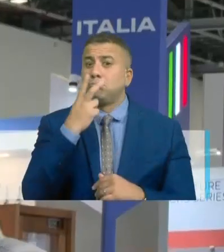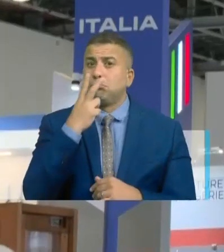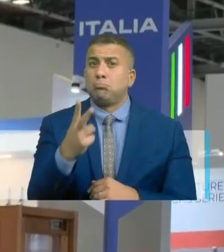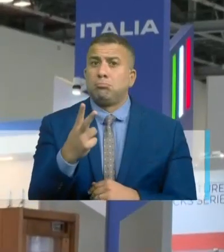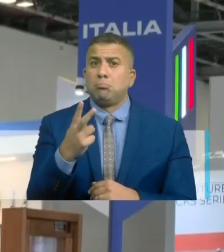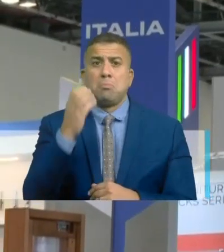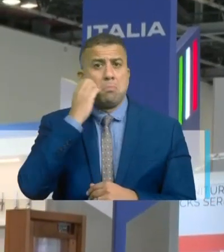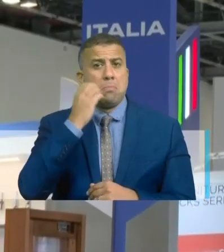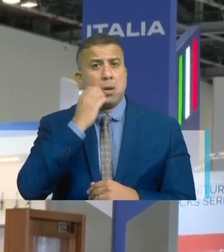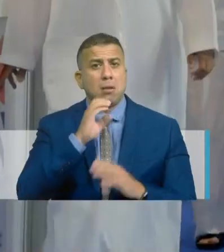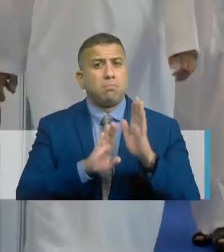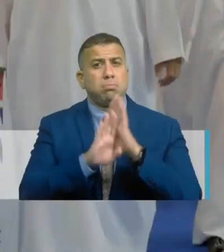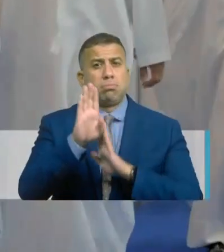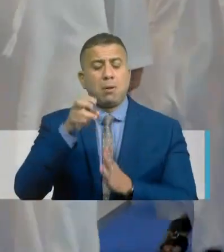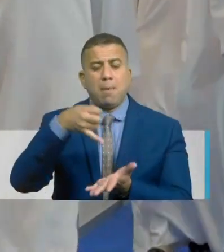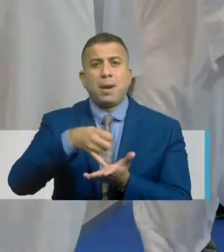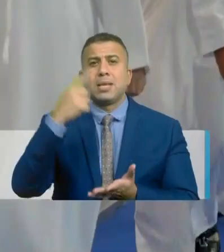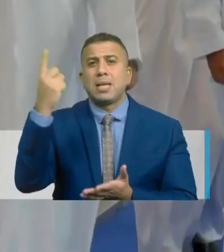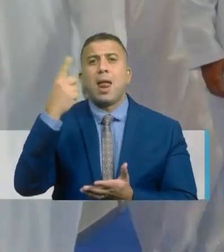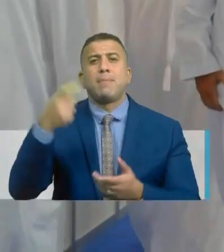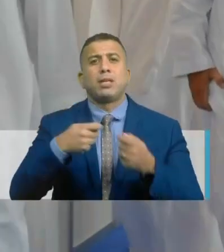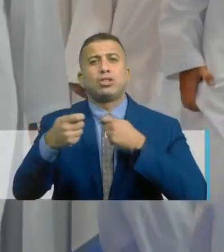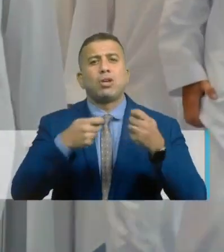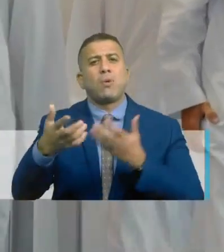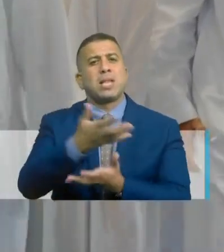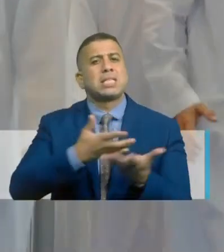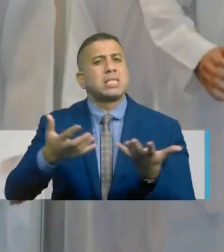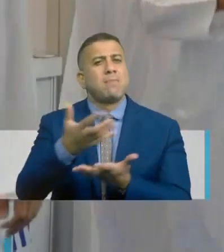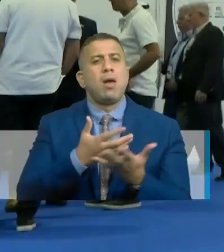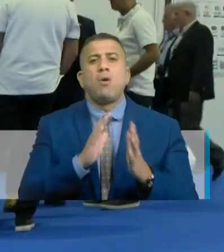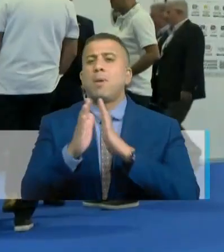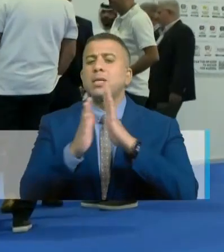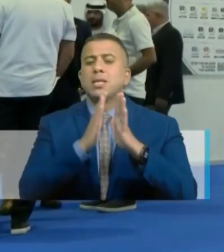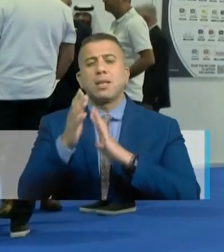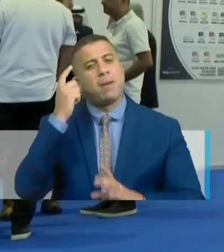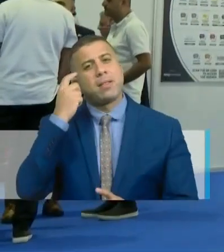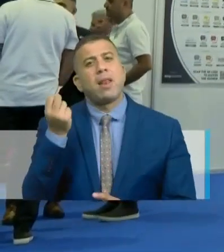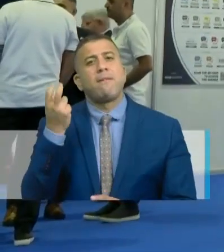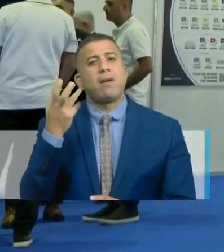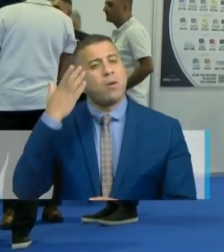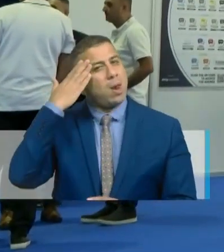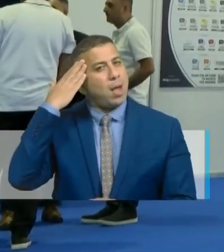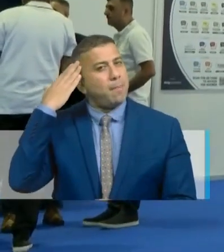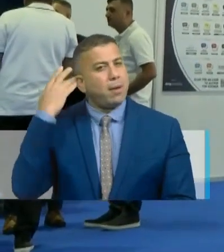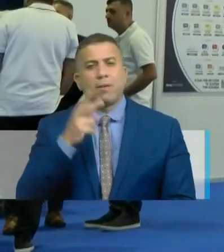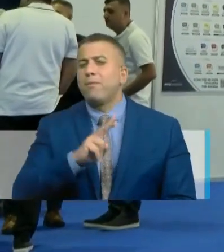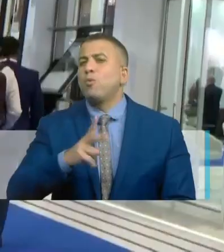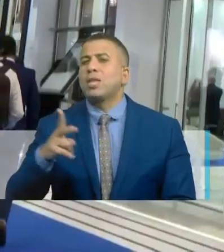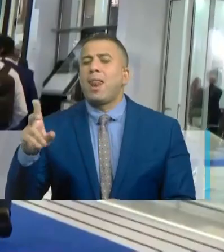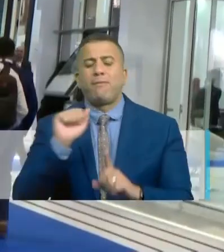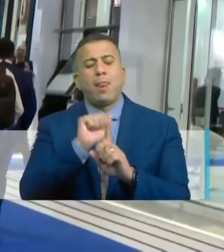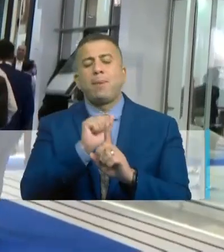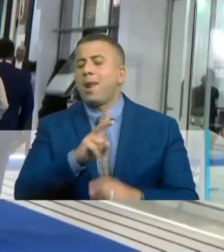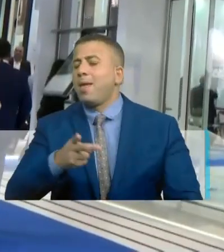مكانه دوله الامارات ودبي كان مركز عالمي لتجاره والاستثمار ومنصه لتبادل الافكار